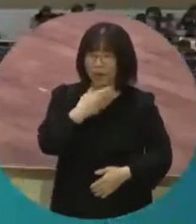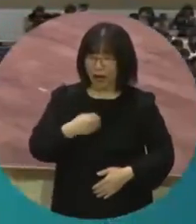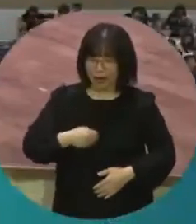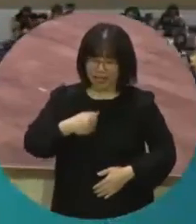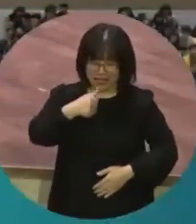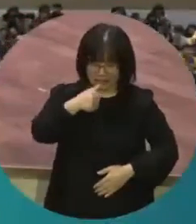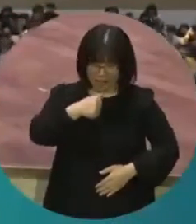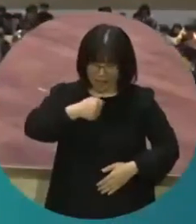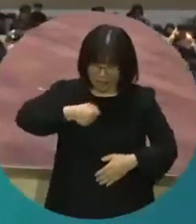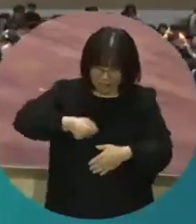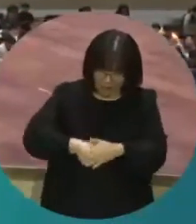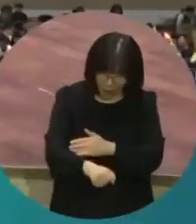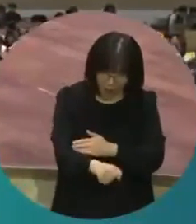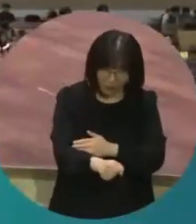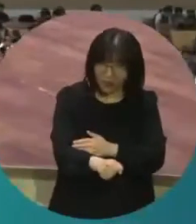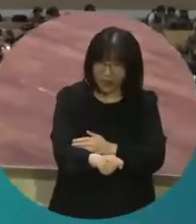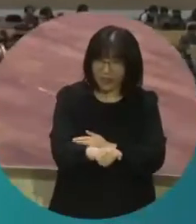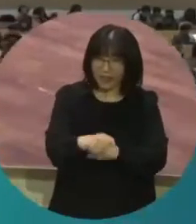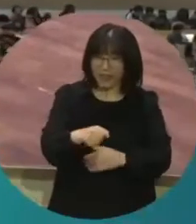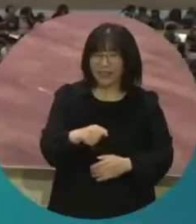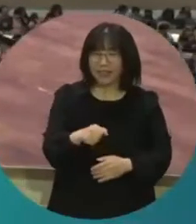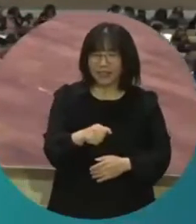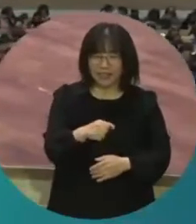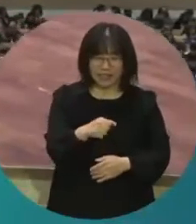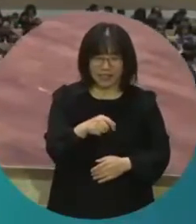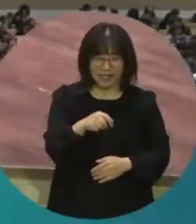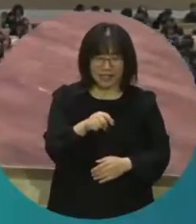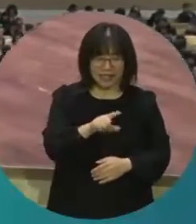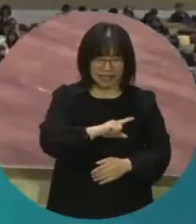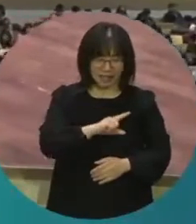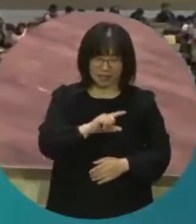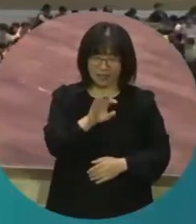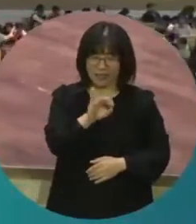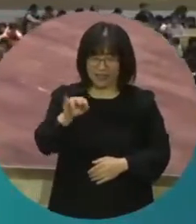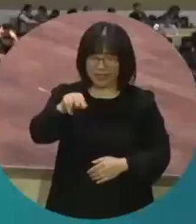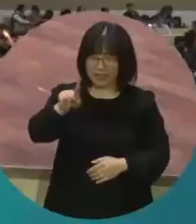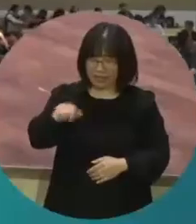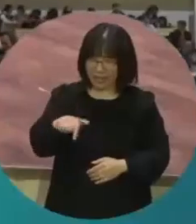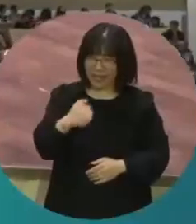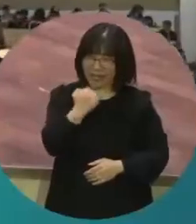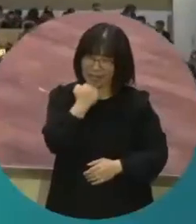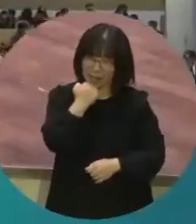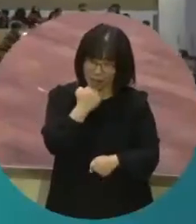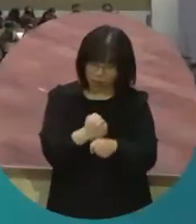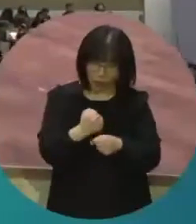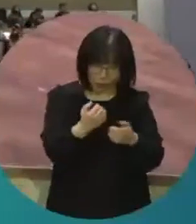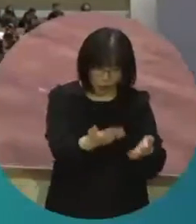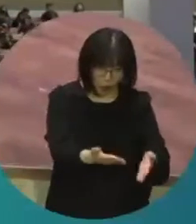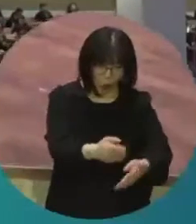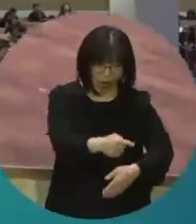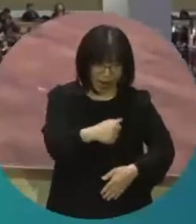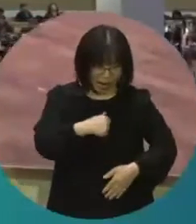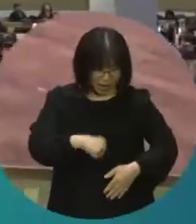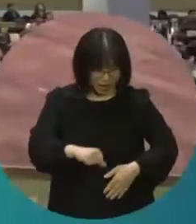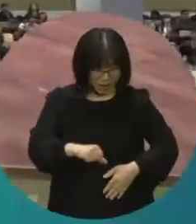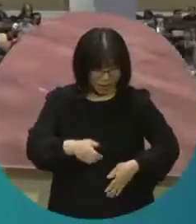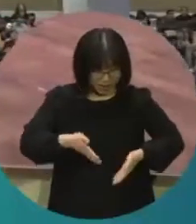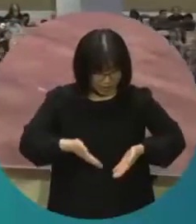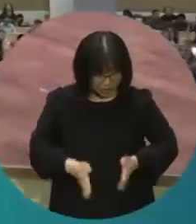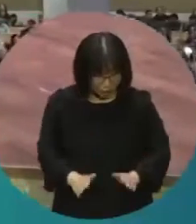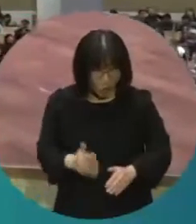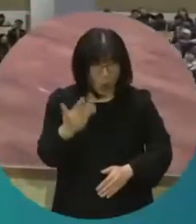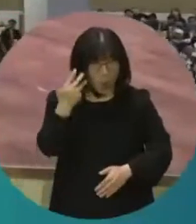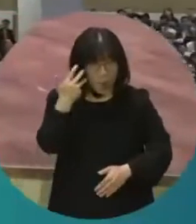태어난 아들 곧 사라가 자기에게 낳은 아들을 이름하여 이삭이라 하였고 그 아들 이삭이 난 지 8일 만에